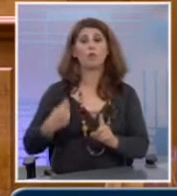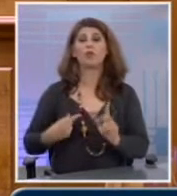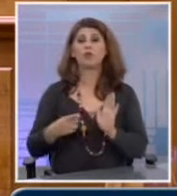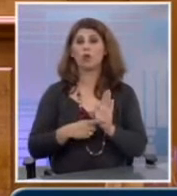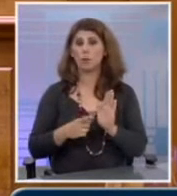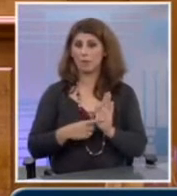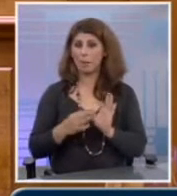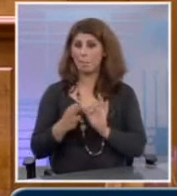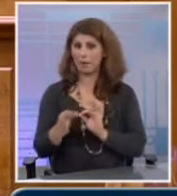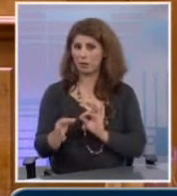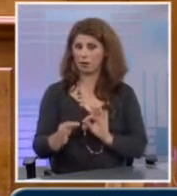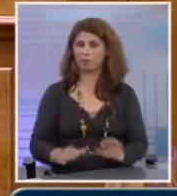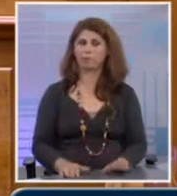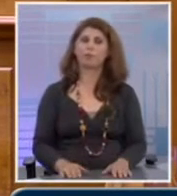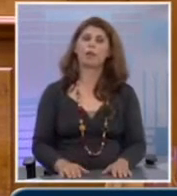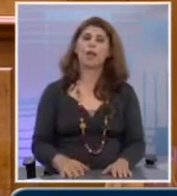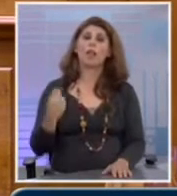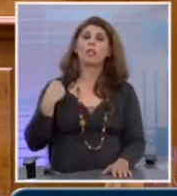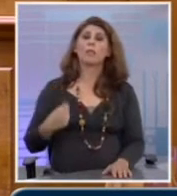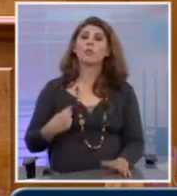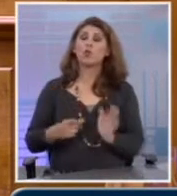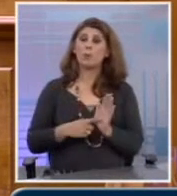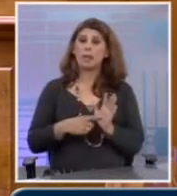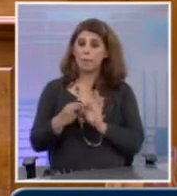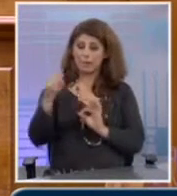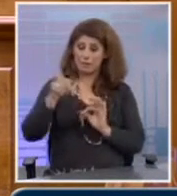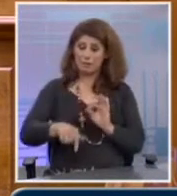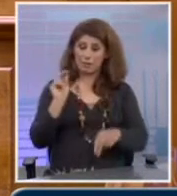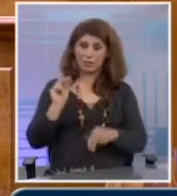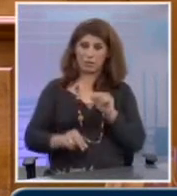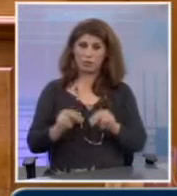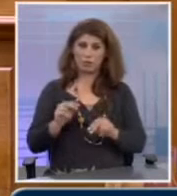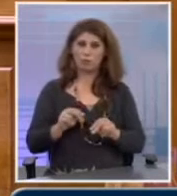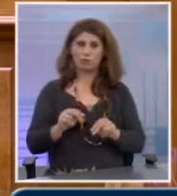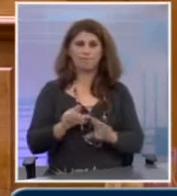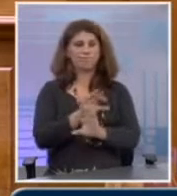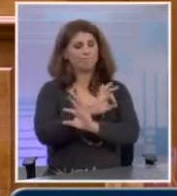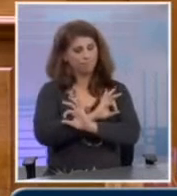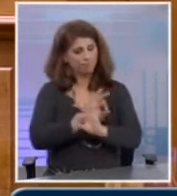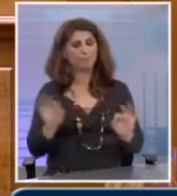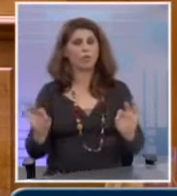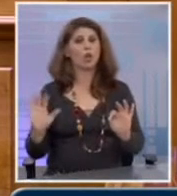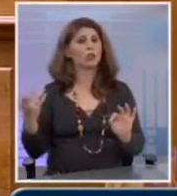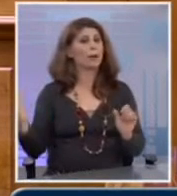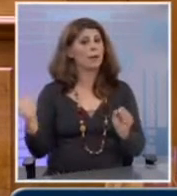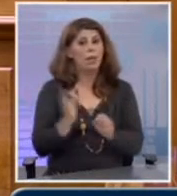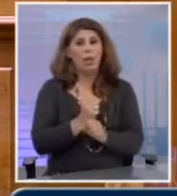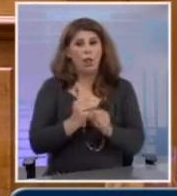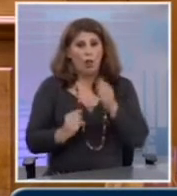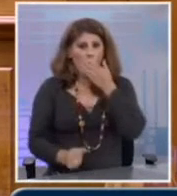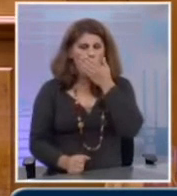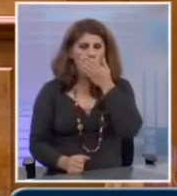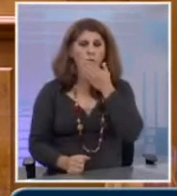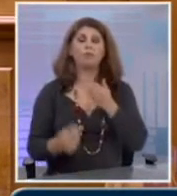δημοσιονομικά μέτρα. Με τα δημοσιονομικά μέτρα που νομοθετούμε σήμερα, βεβαιώνουμε ότι πετυχαίνουμε τους